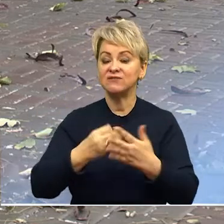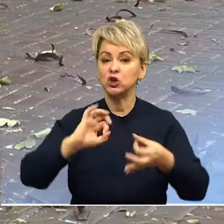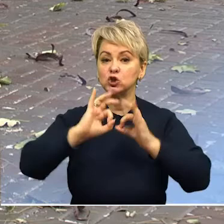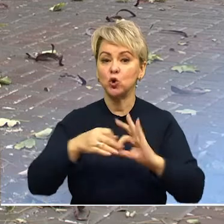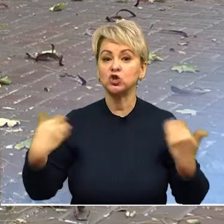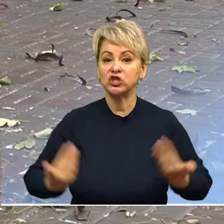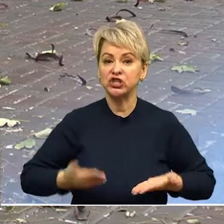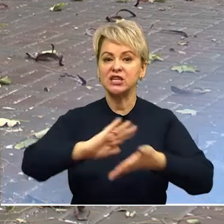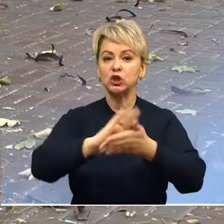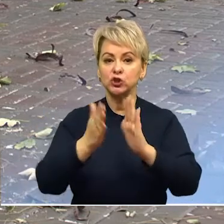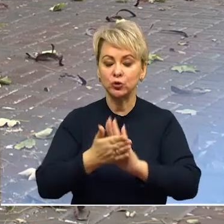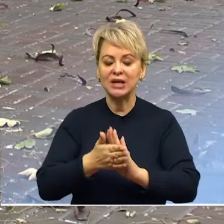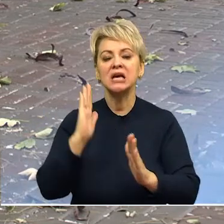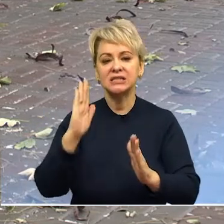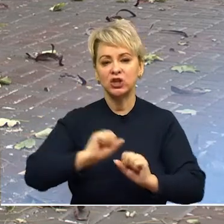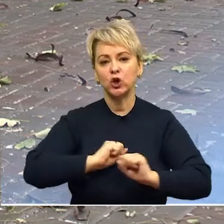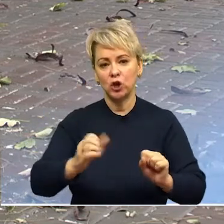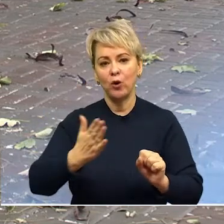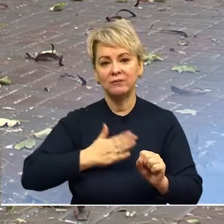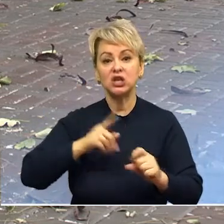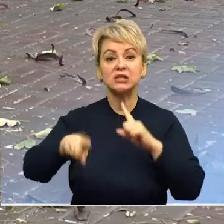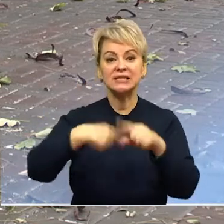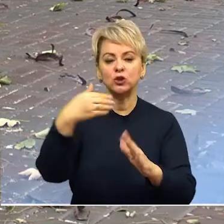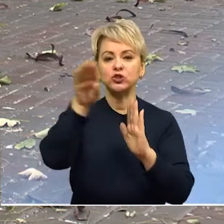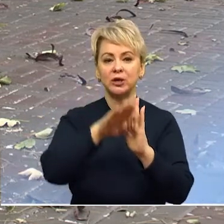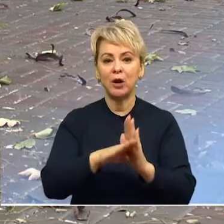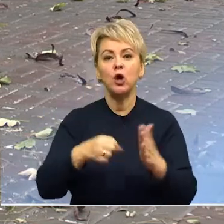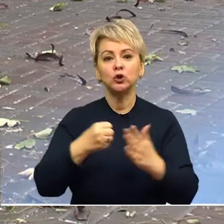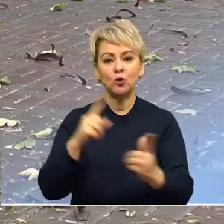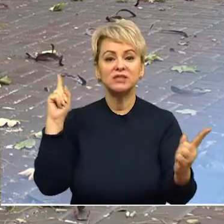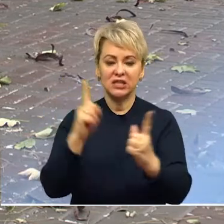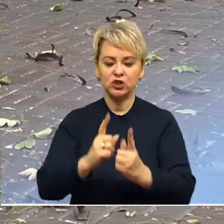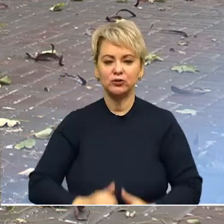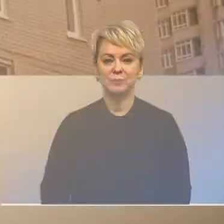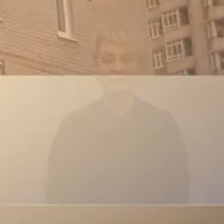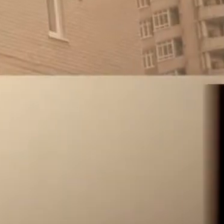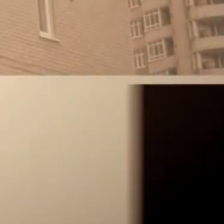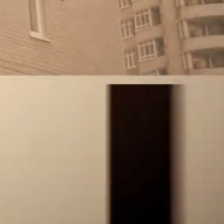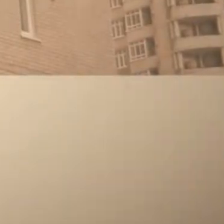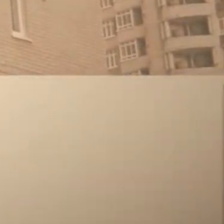своих сложных жизненных ситуациях и становитесь героями наших следующих программ. До скорой встречи!